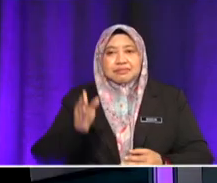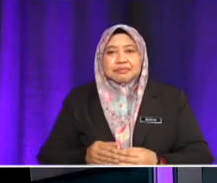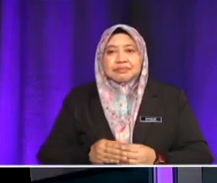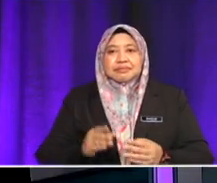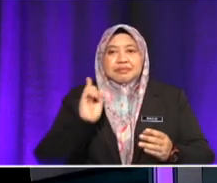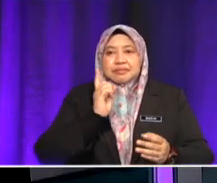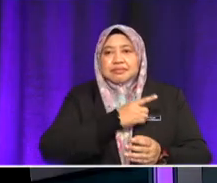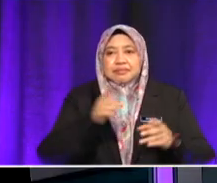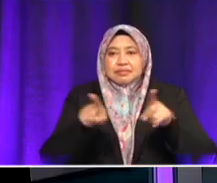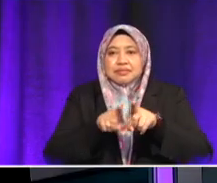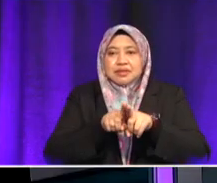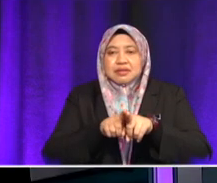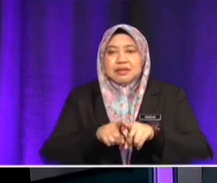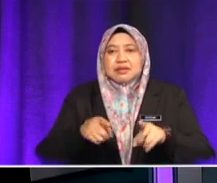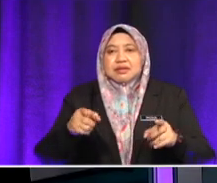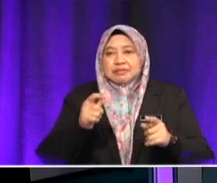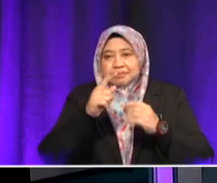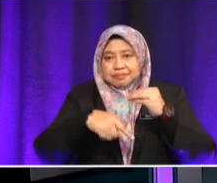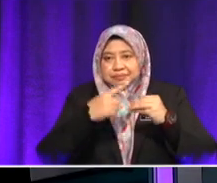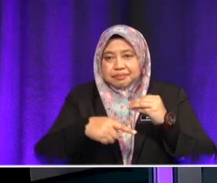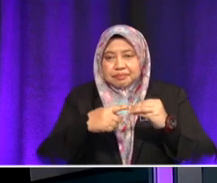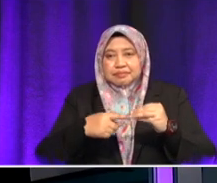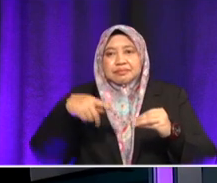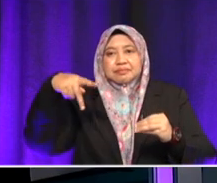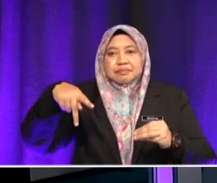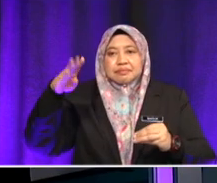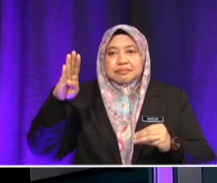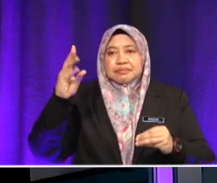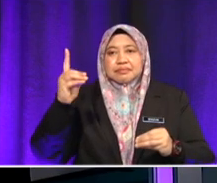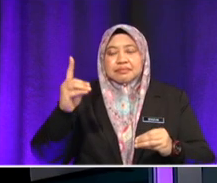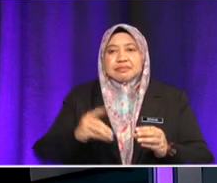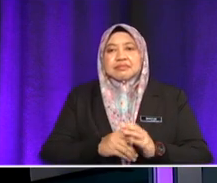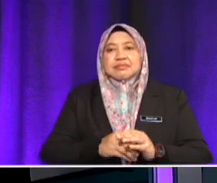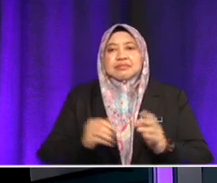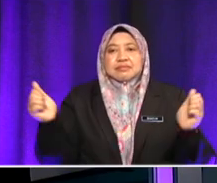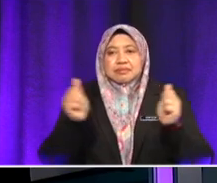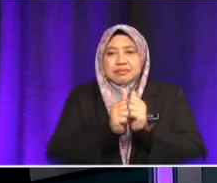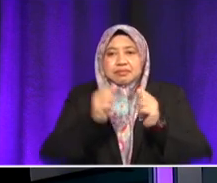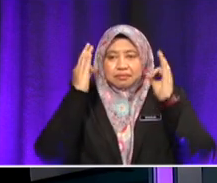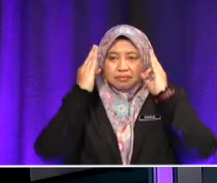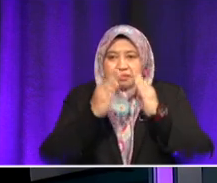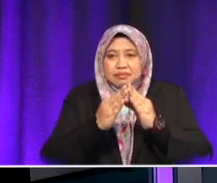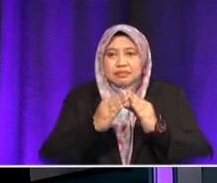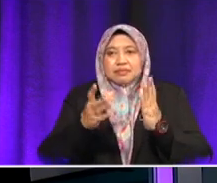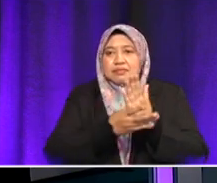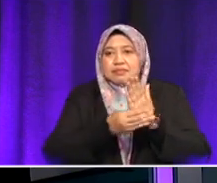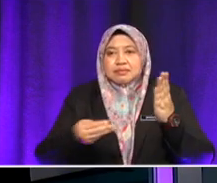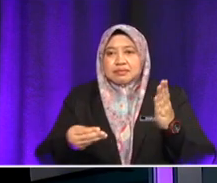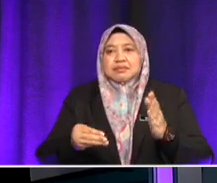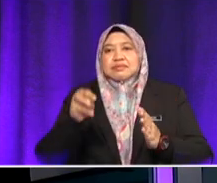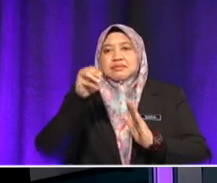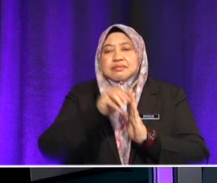kita akan sama-sama menelusuri tentang pencak Siran bilik darjah dengan fokusnya kepada kemahiran menulis